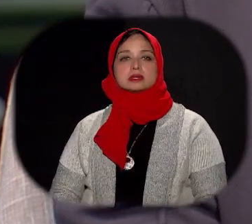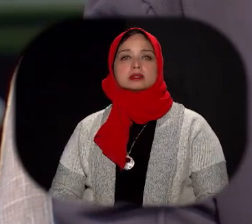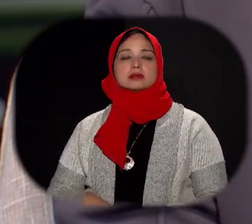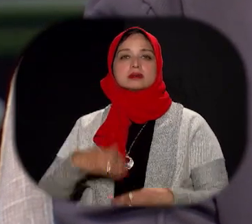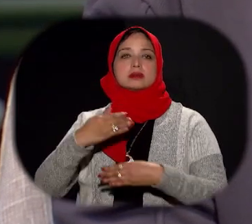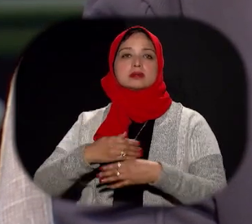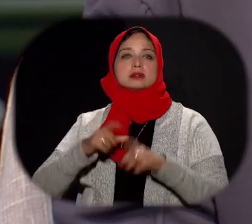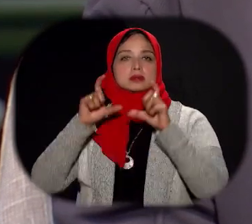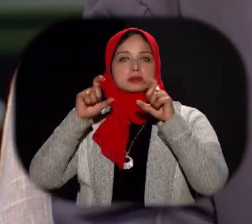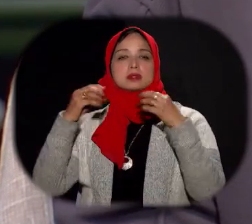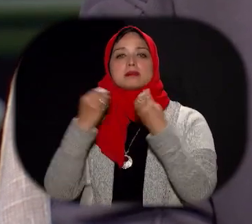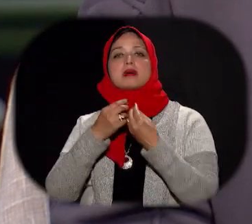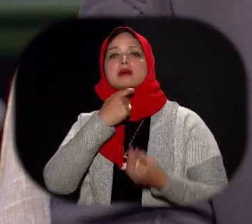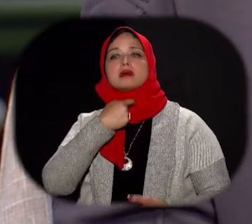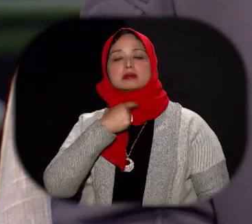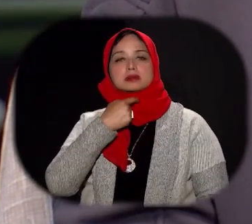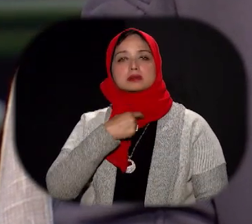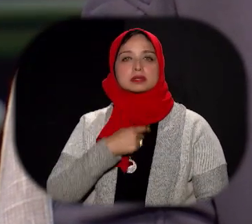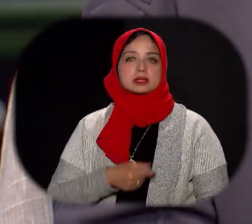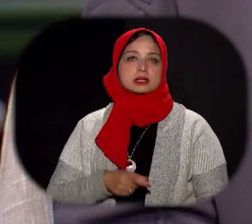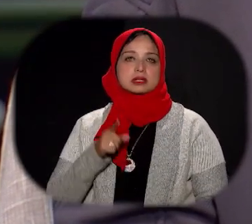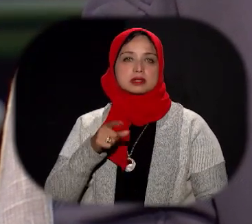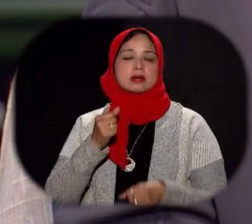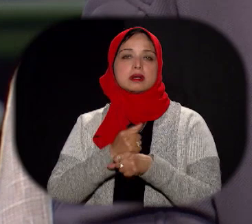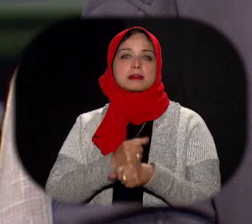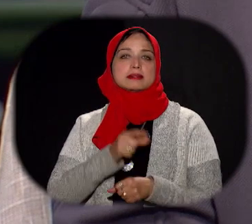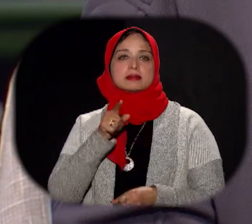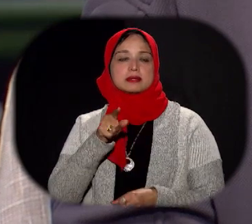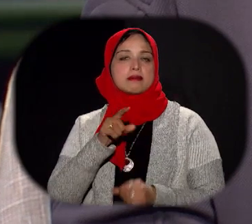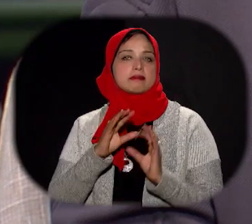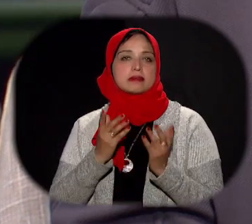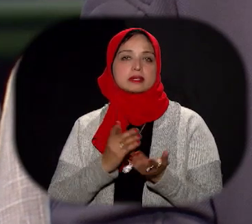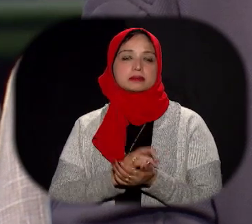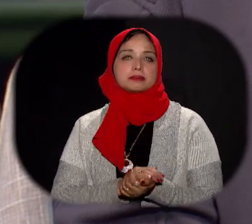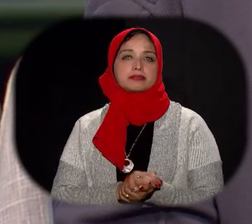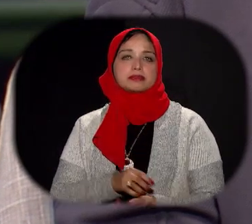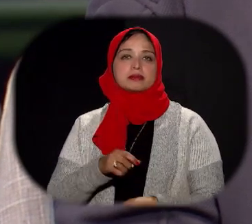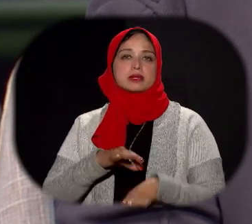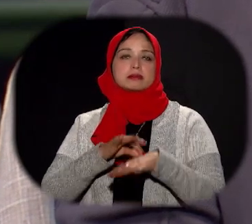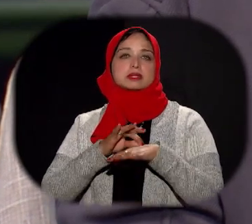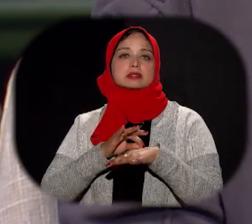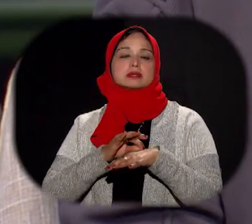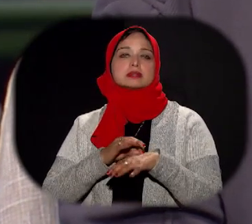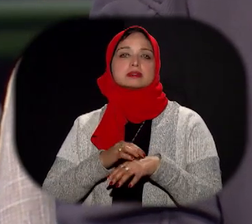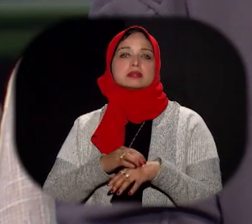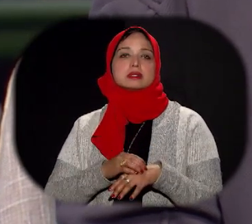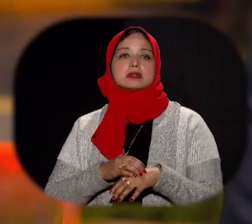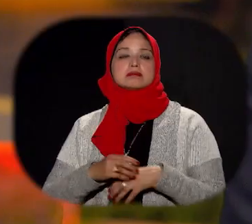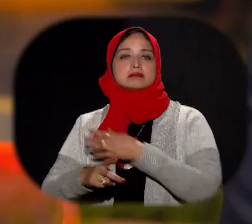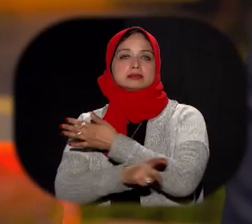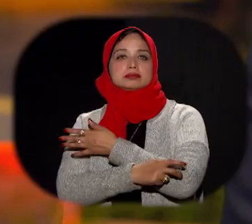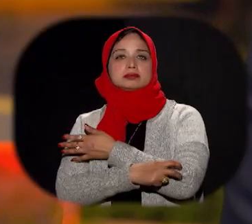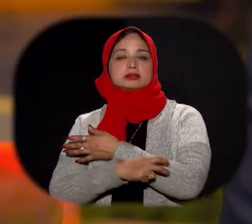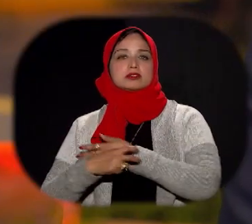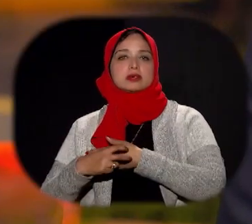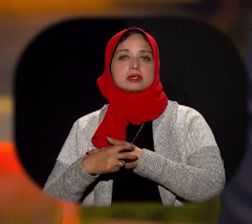بالبط اه انتوا عملتوا ده بالنسبه لل الناس الغير الغير قادرين على القراءه مش كده